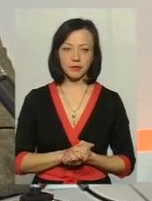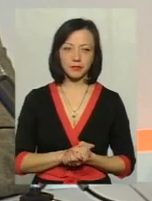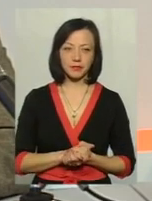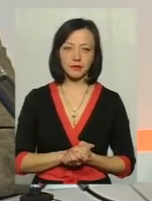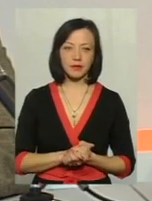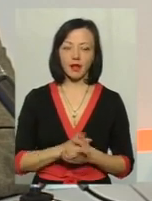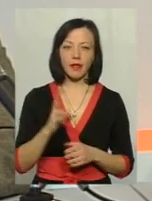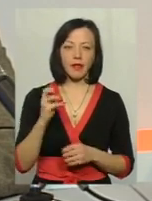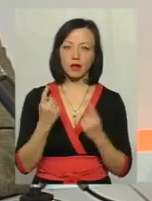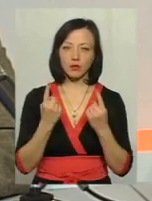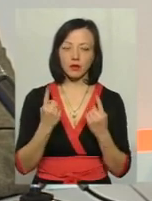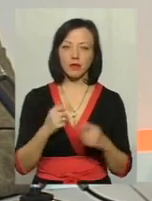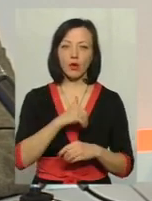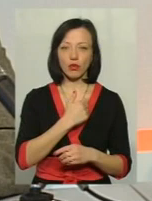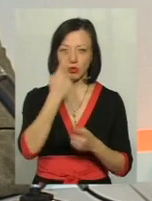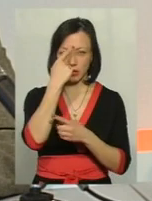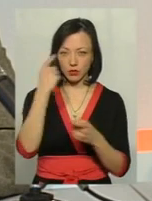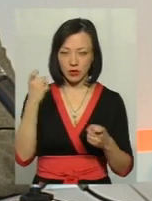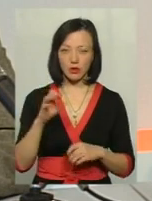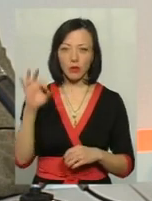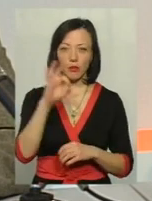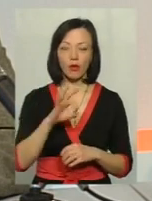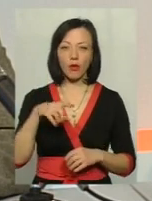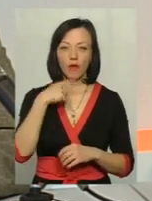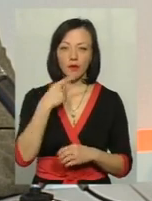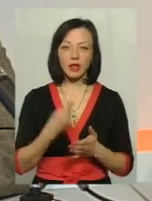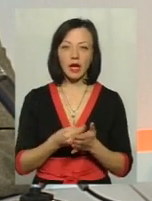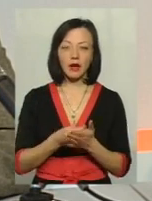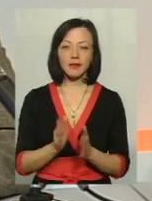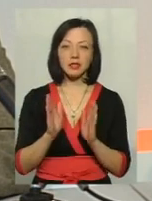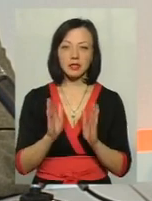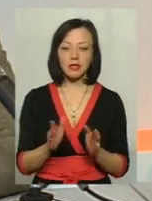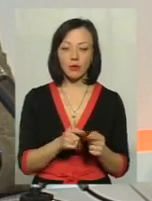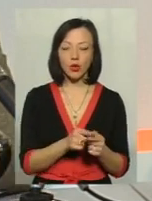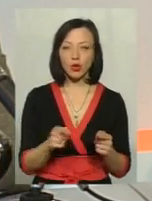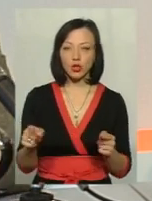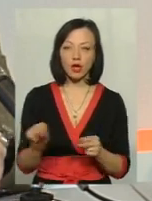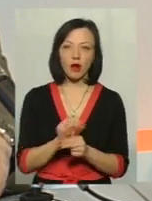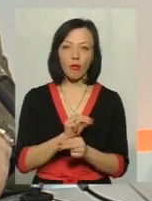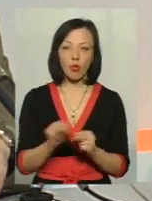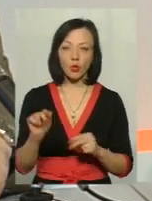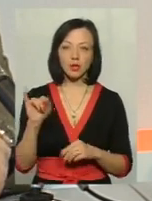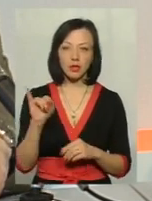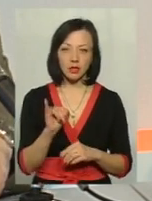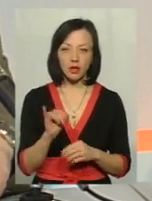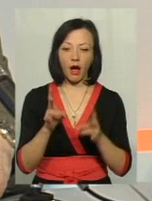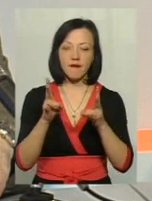воно не суттєво. Хочу наголосити, що мова йде у тарифах тільки про поточний ремонт і